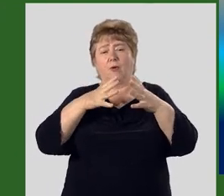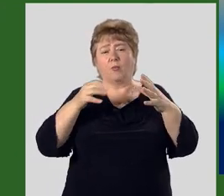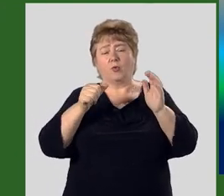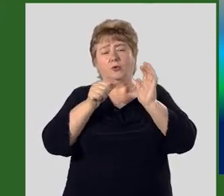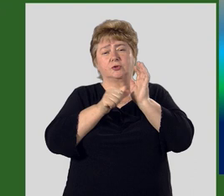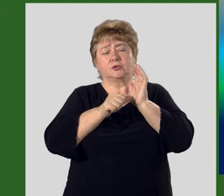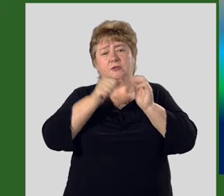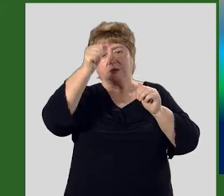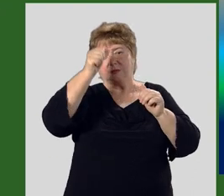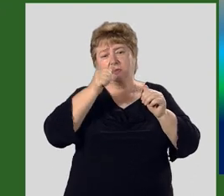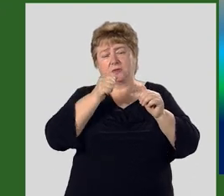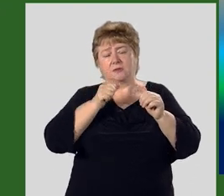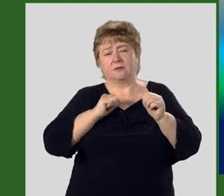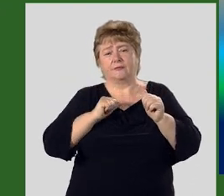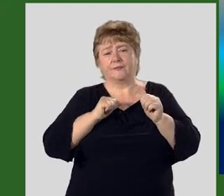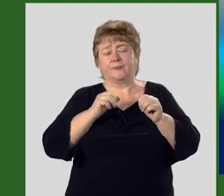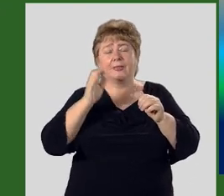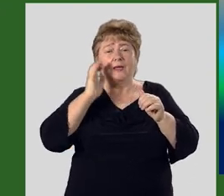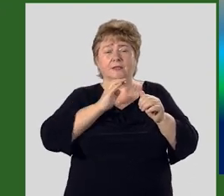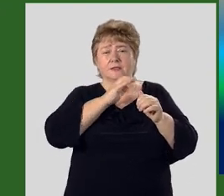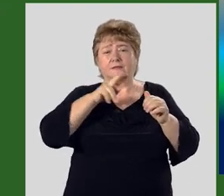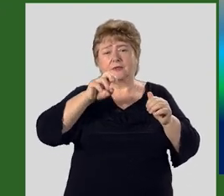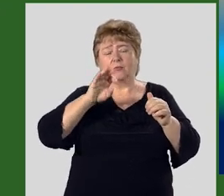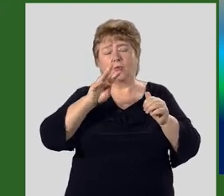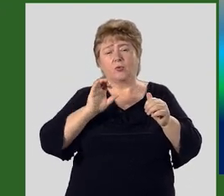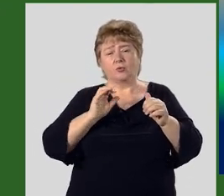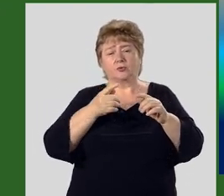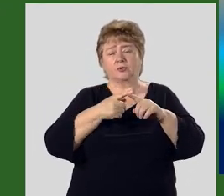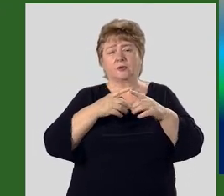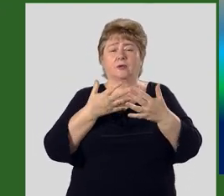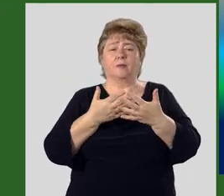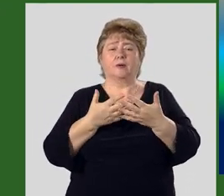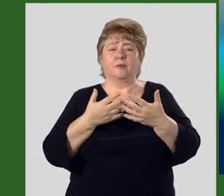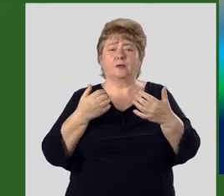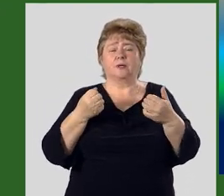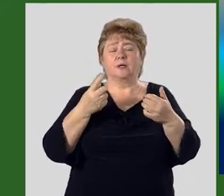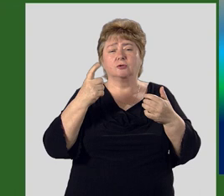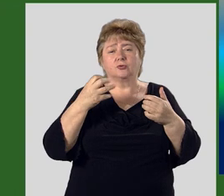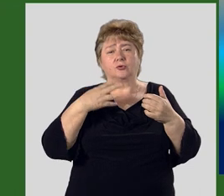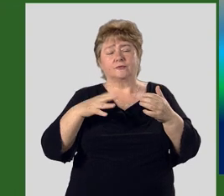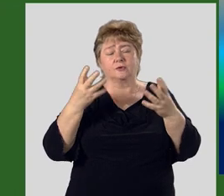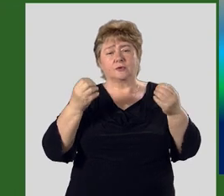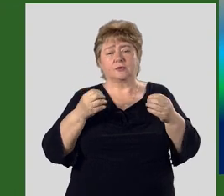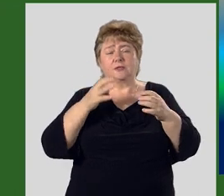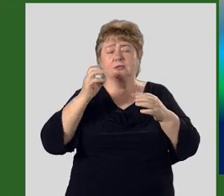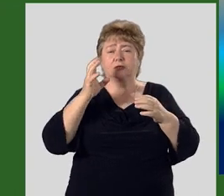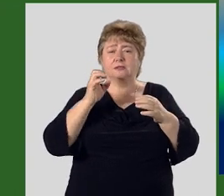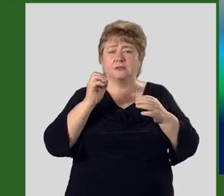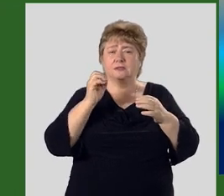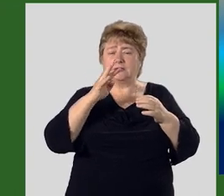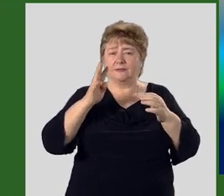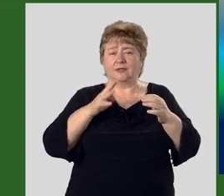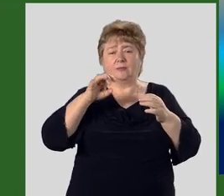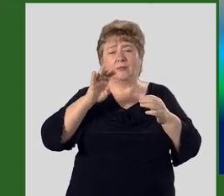более 6 месяцев. На Северном полюсе это примерно 190 дней – с 19